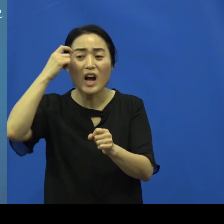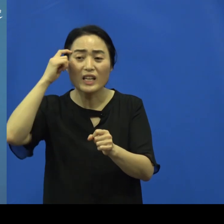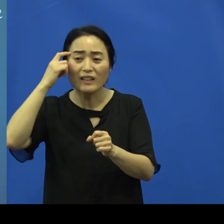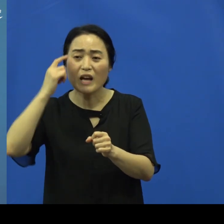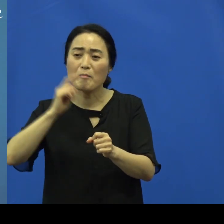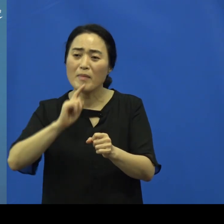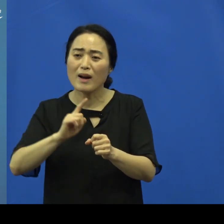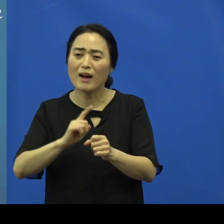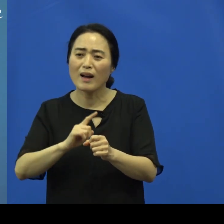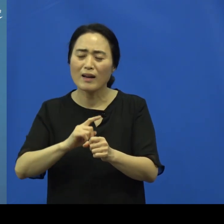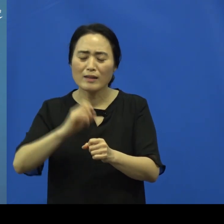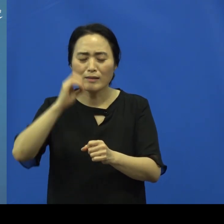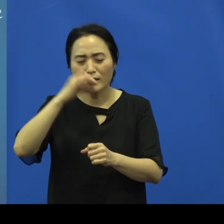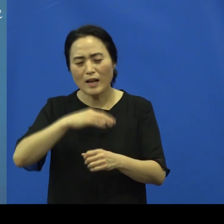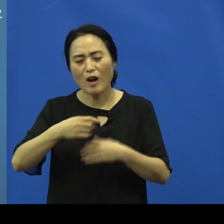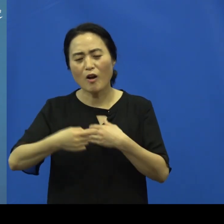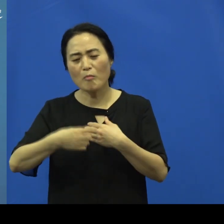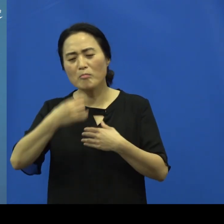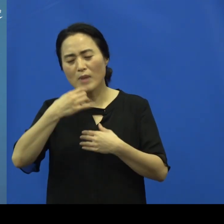거예요.